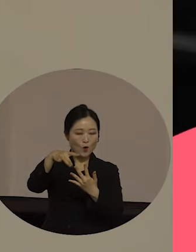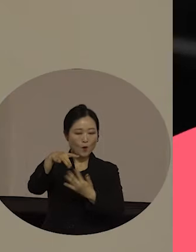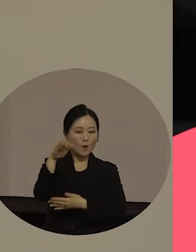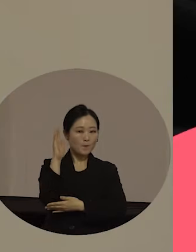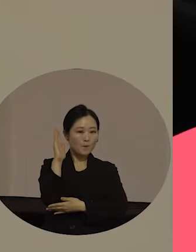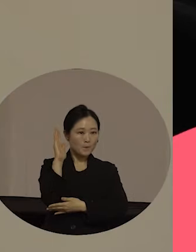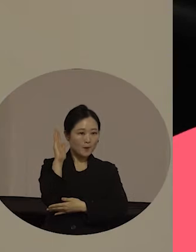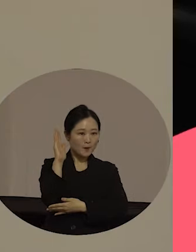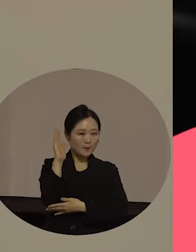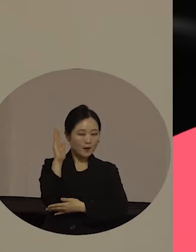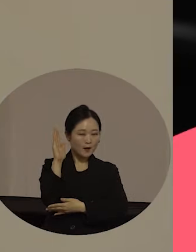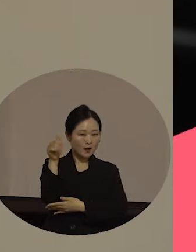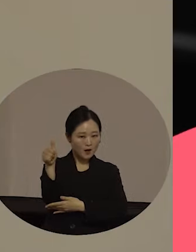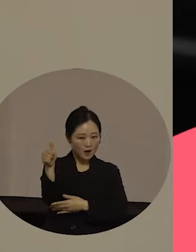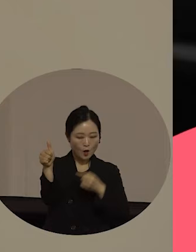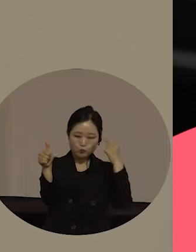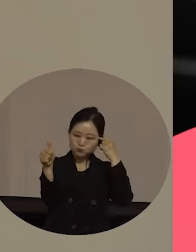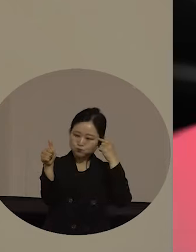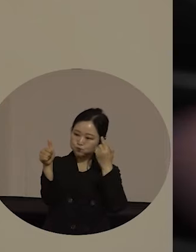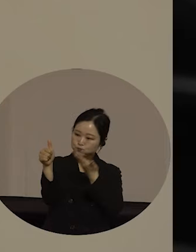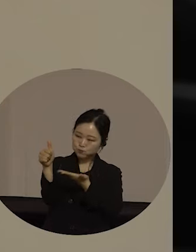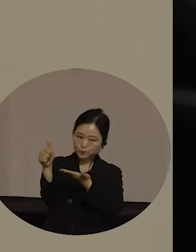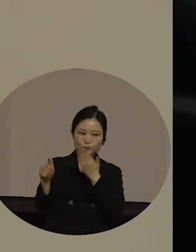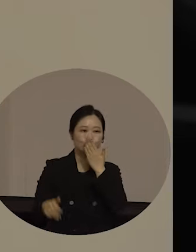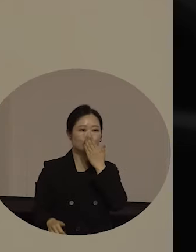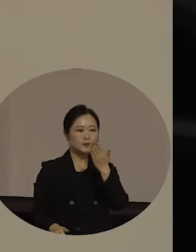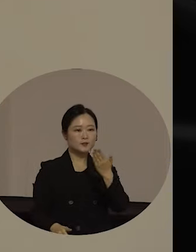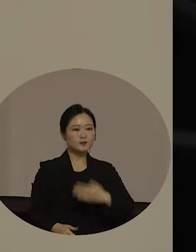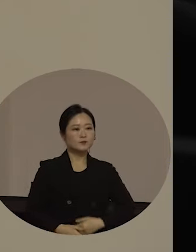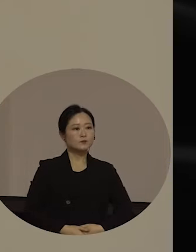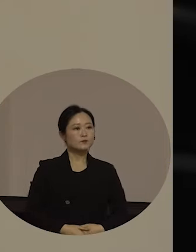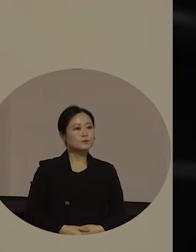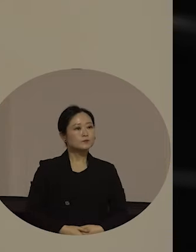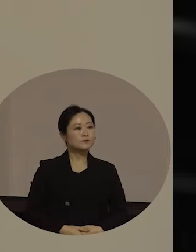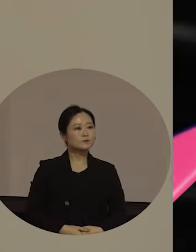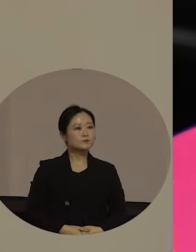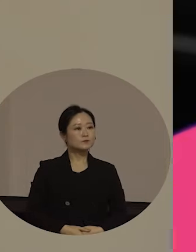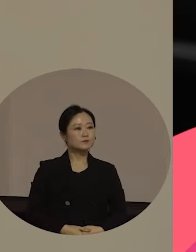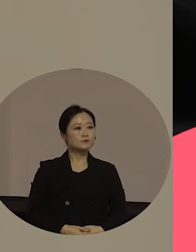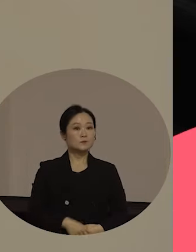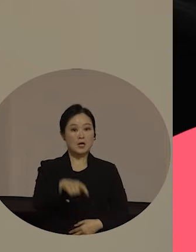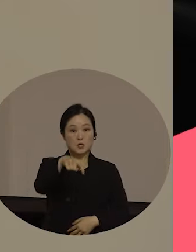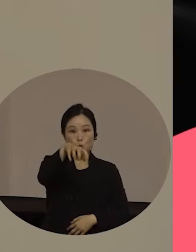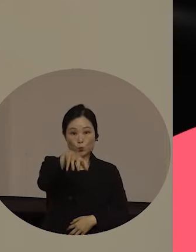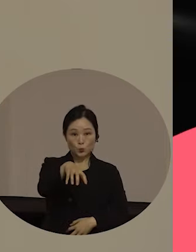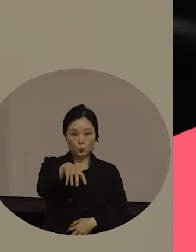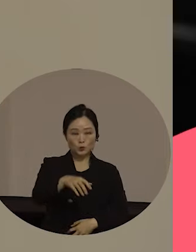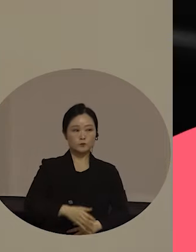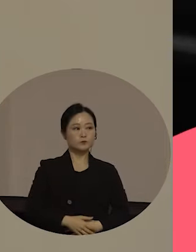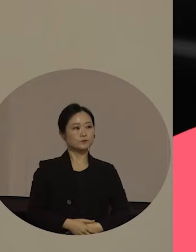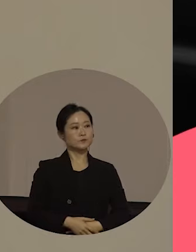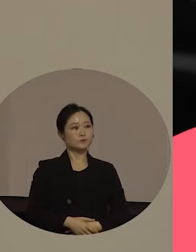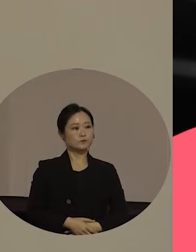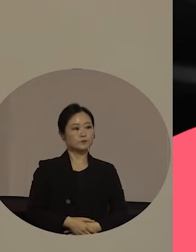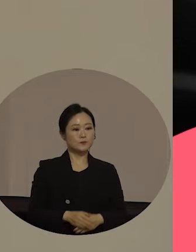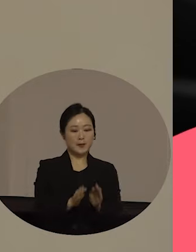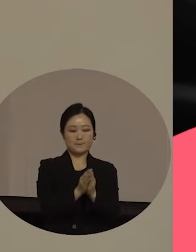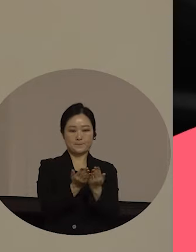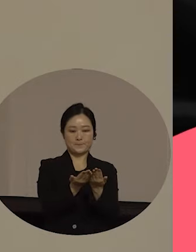발제자분들께 답변 질문 드릴 수 있도록 하겠습니다. 현장에서도 아마 가지고 계신